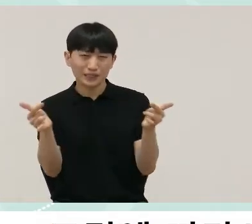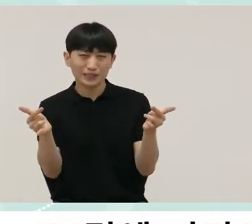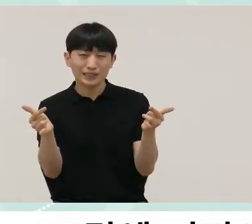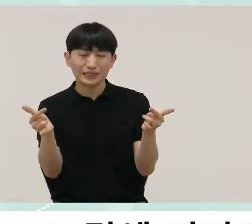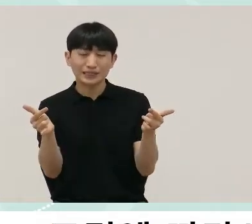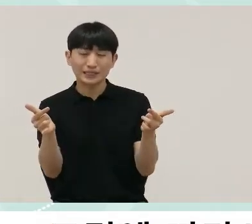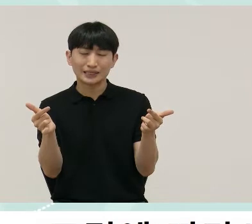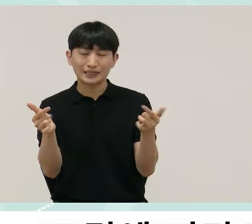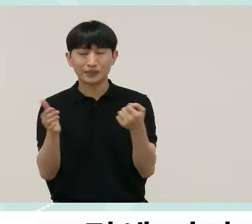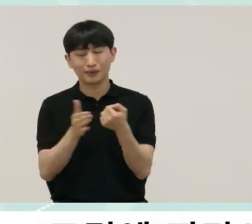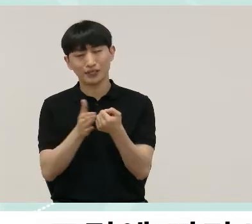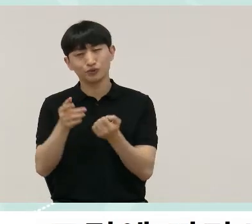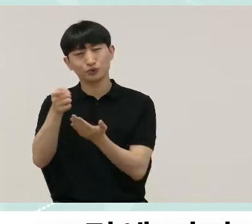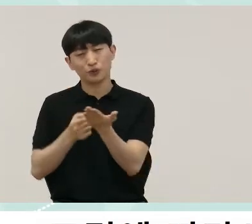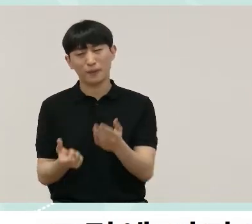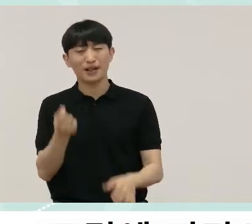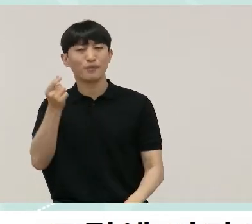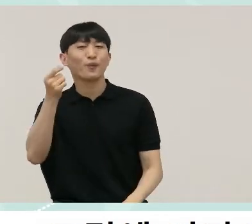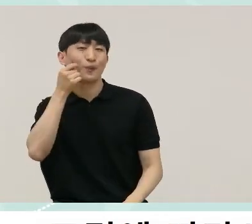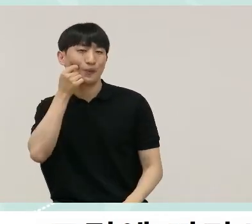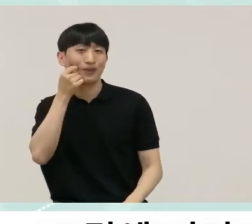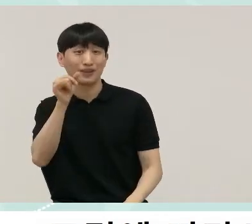있습니다. 그런 경우에는